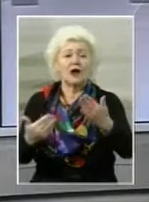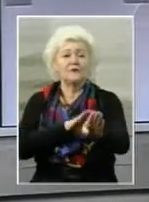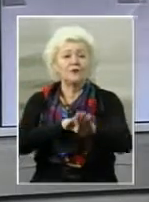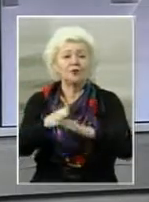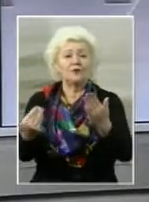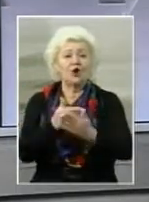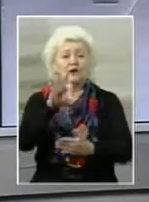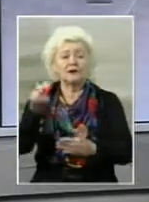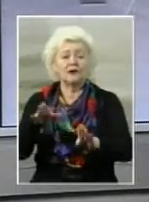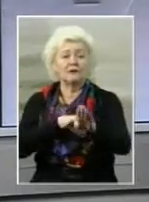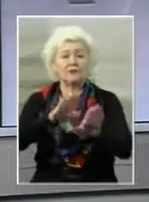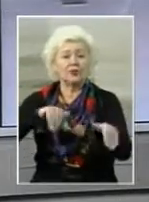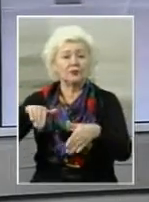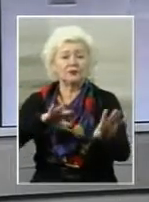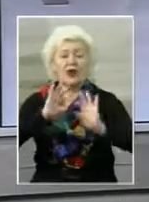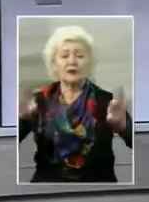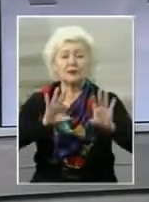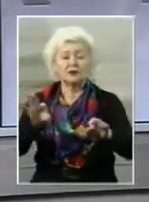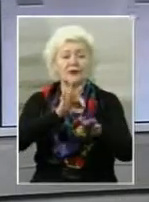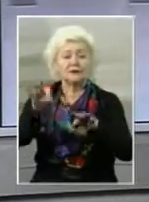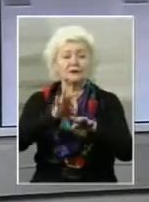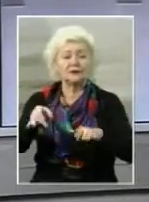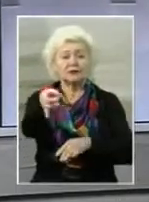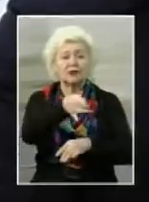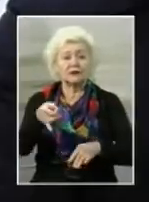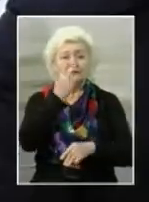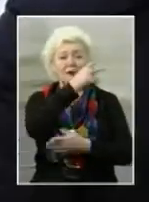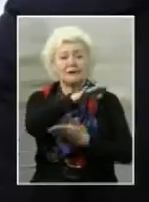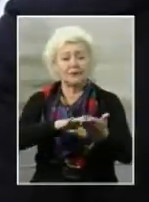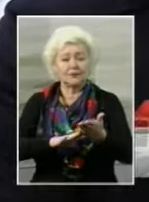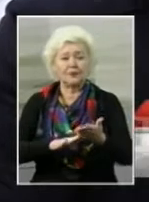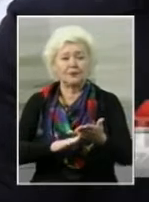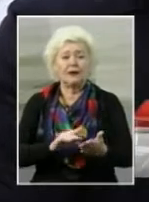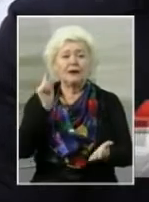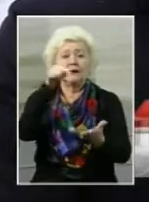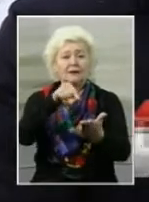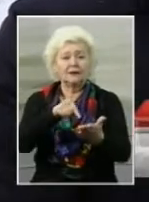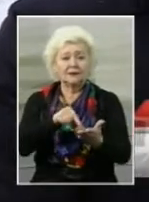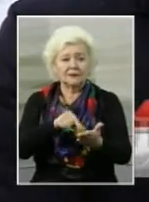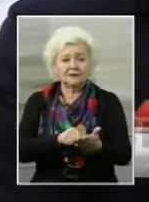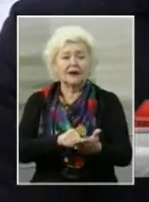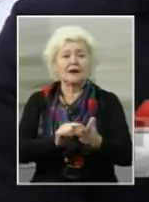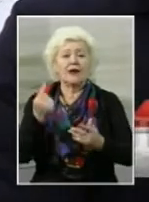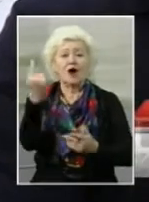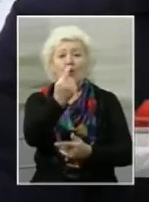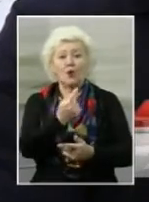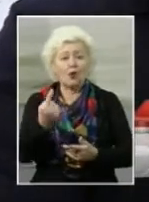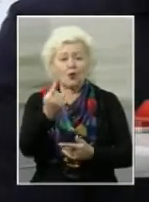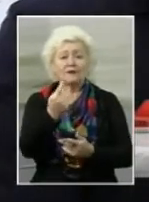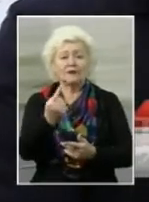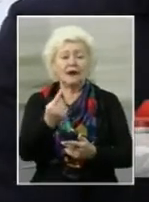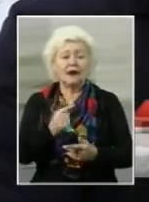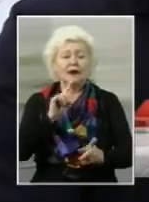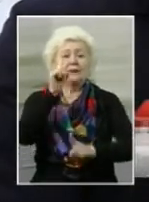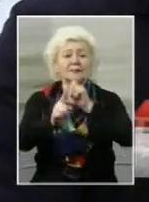мітинг. Репортаж з Генічеського району. Дивіться далі. Ціль одна акції, звісно ж, це... Мета акції одна